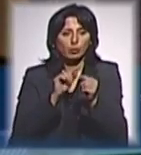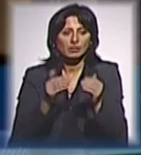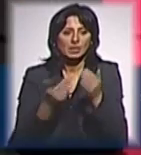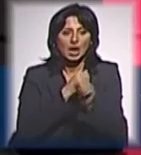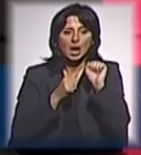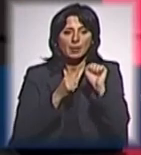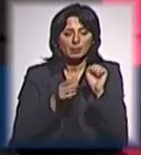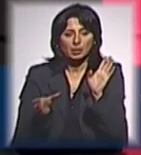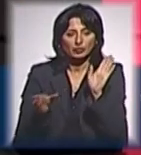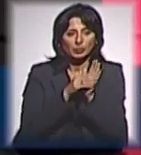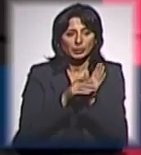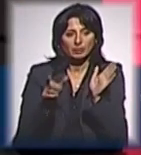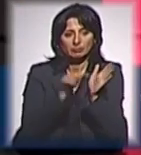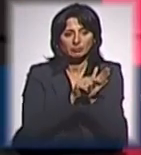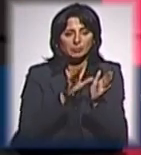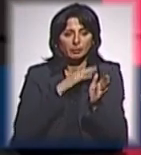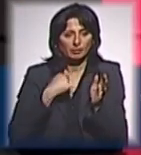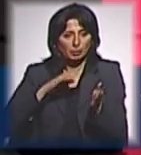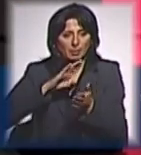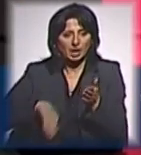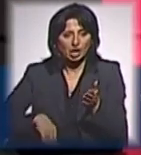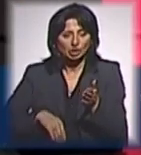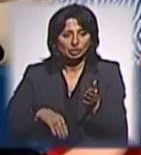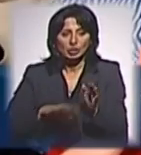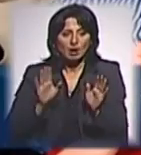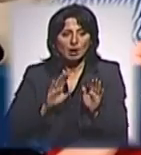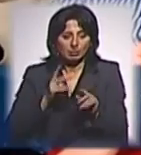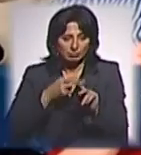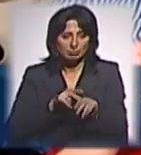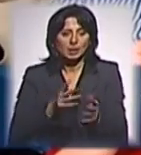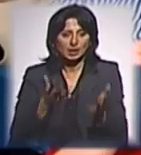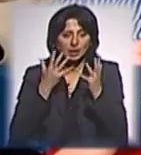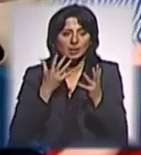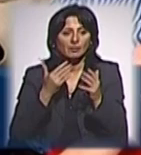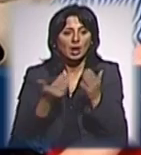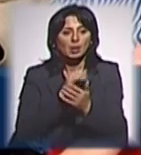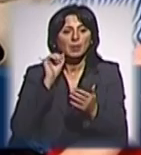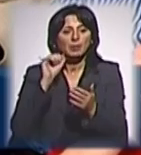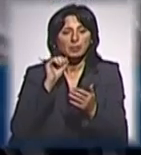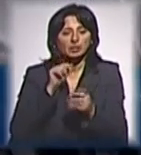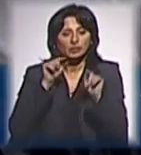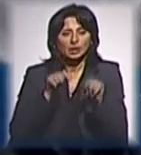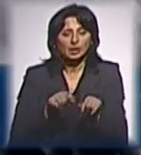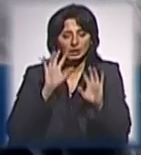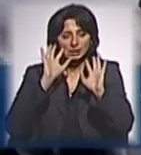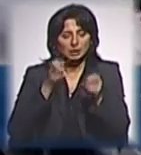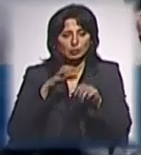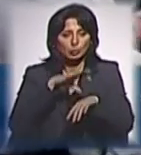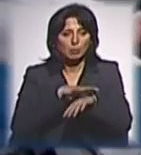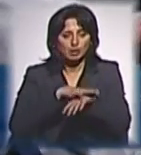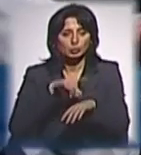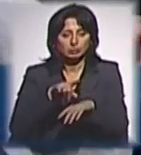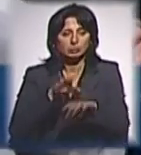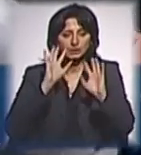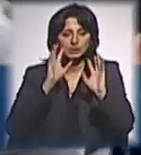ახალ მემარჯვენეებთან იყო. მე არ ვიტყვი ახლა, რომ ჩვენს გარეშე არაფერი გამოვიდოდა, მაგრამ ისიც ნათელია, რომ ახალ მემარჯვენეებმა იქ სერიოზული ფაქტორის